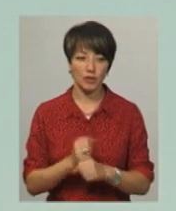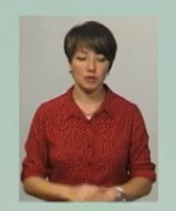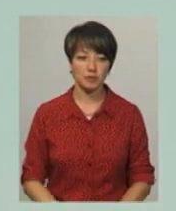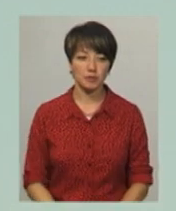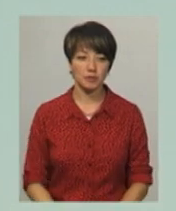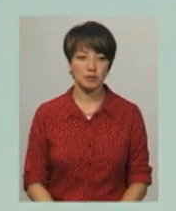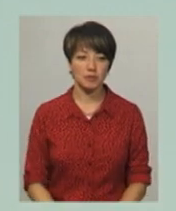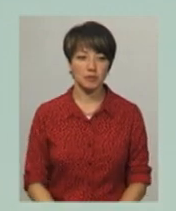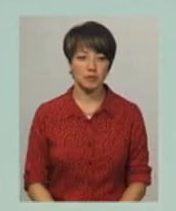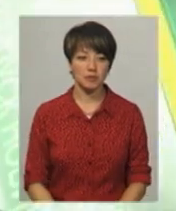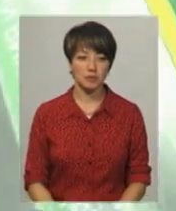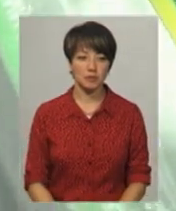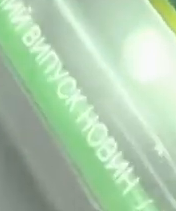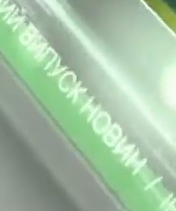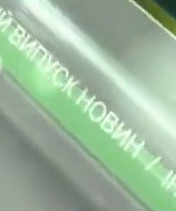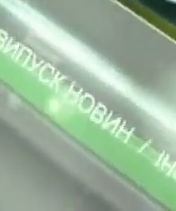Юрій Чорний, новини.